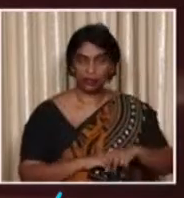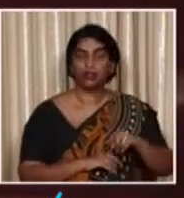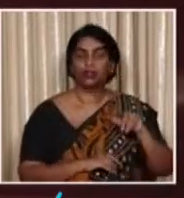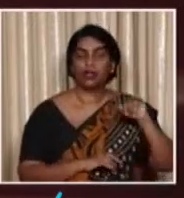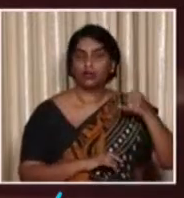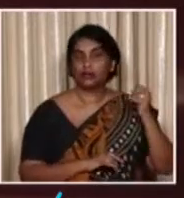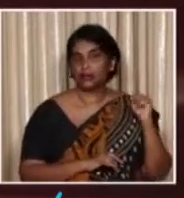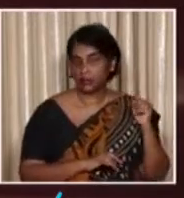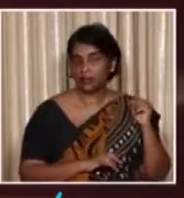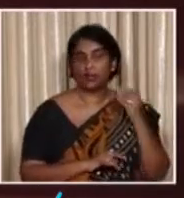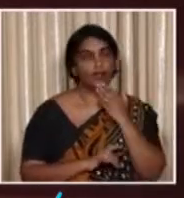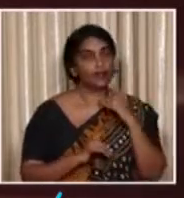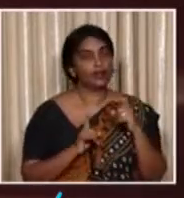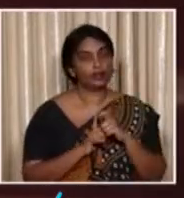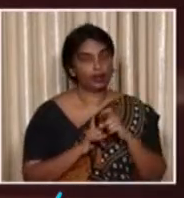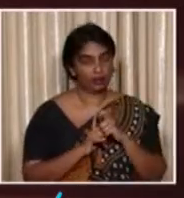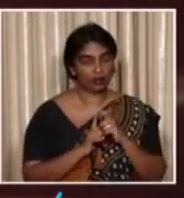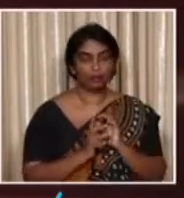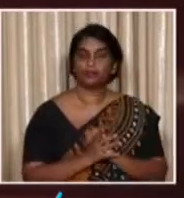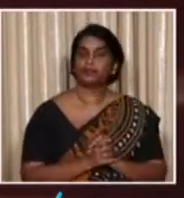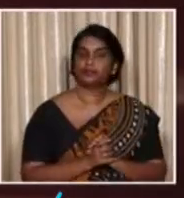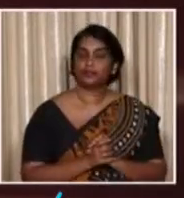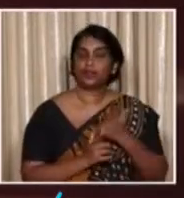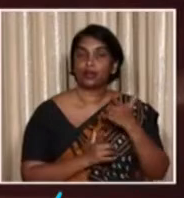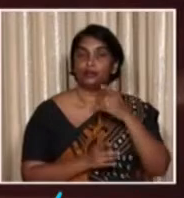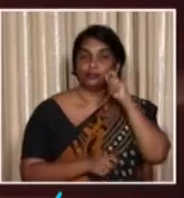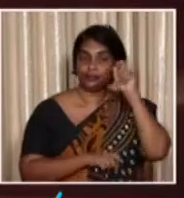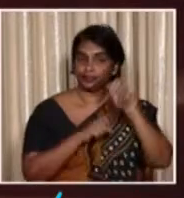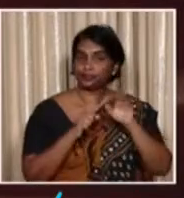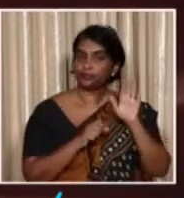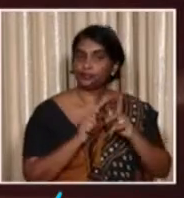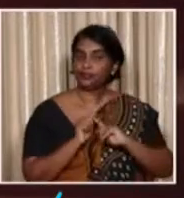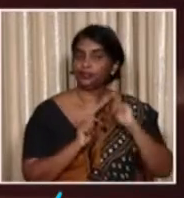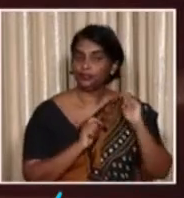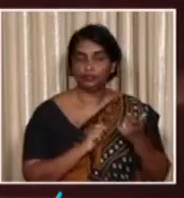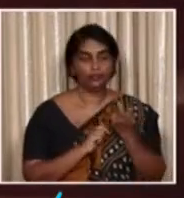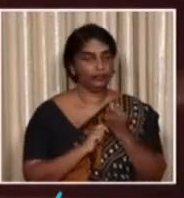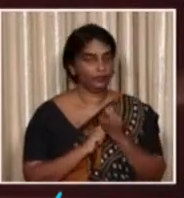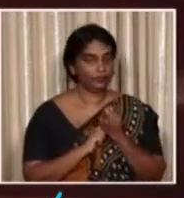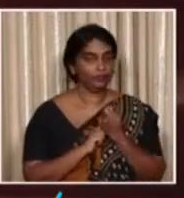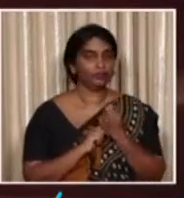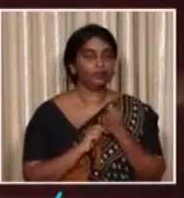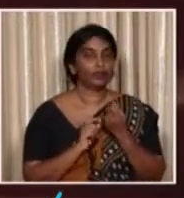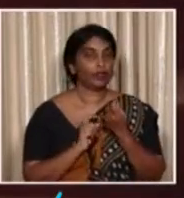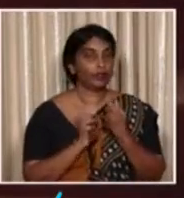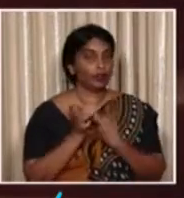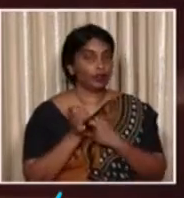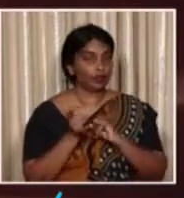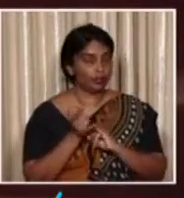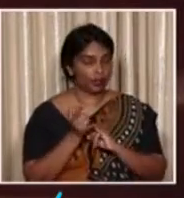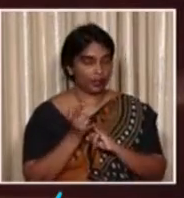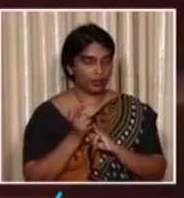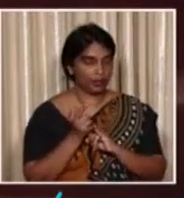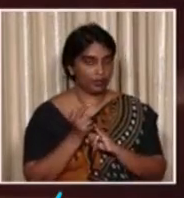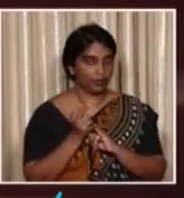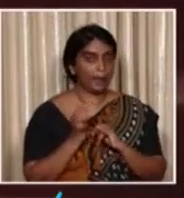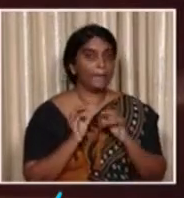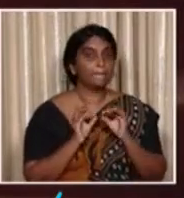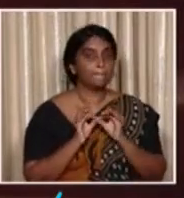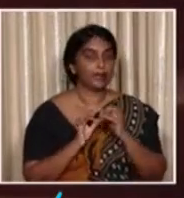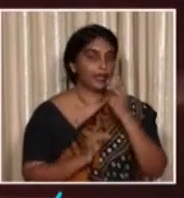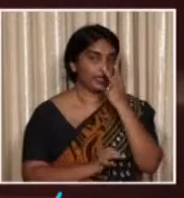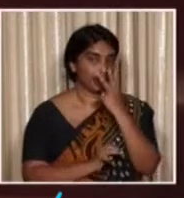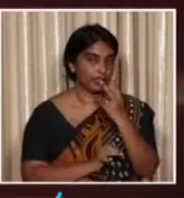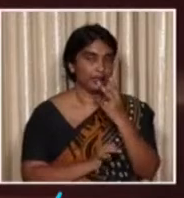10,79,650ක් ඒ ඇමරිකන් ඩොලර් වලින් දීවර ප්‍රජාව සඳහා ගෙවන ලද මුදල රුපියල් වලින් බිලියන